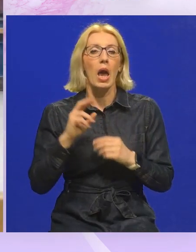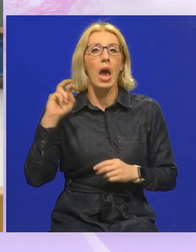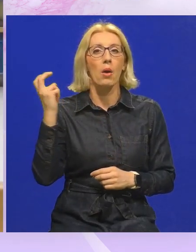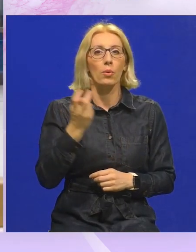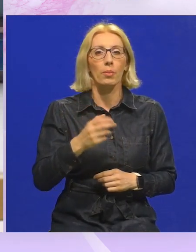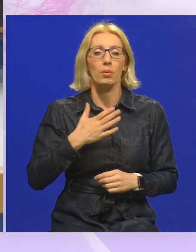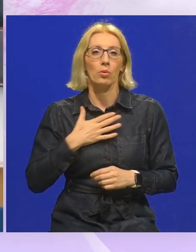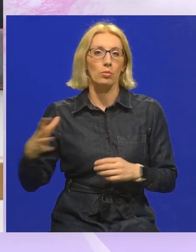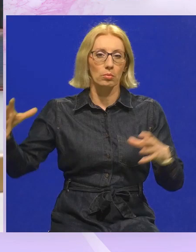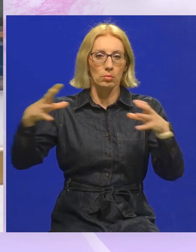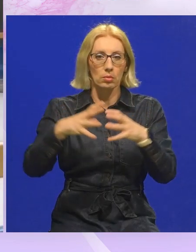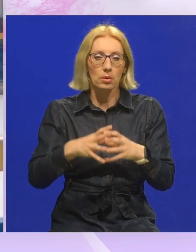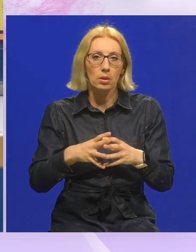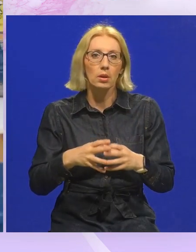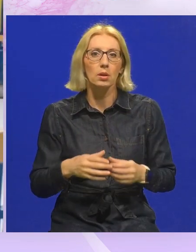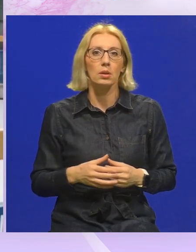nas,